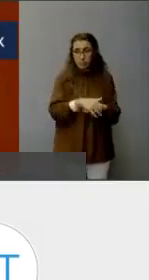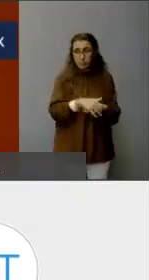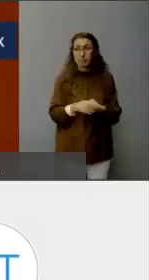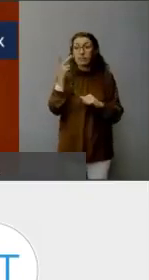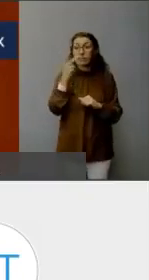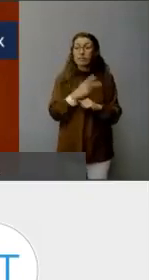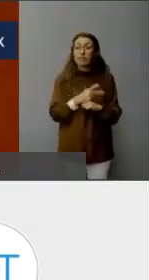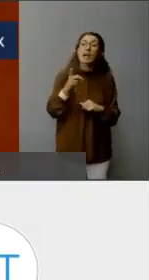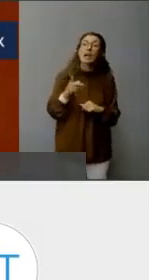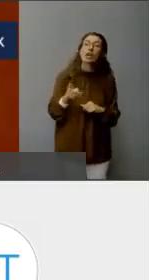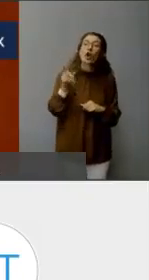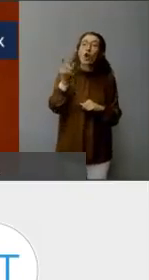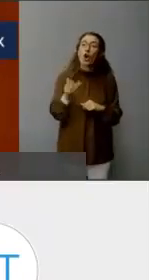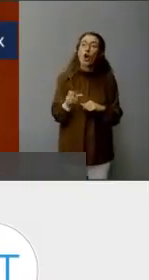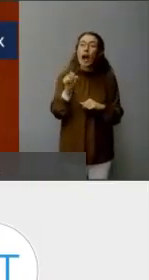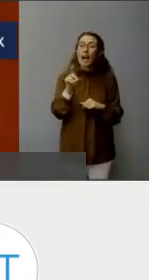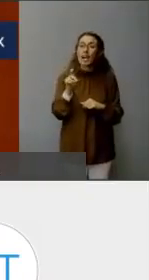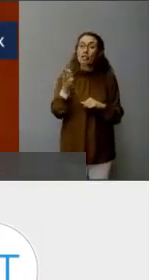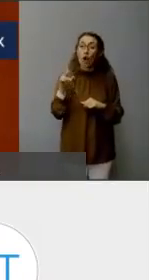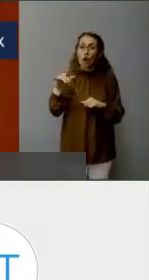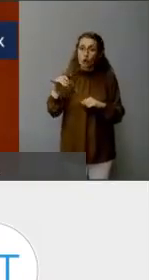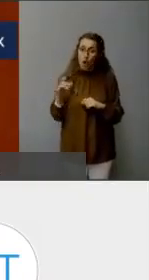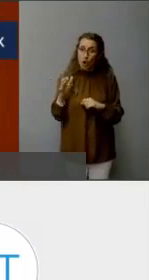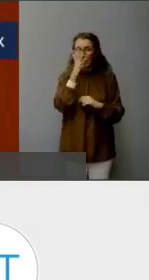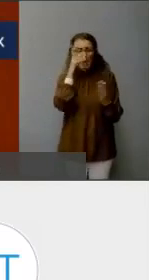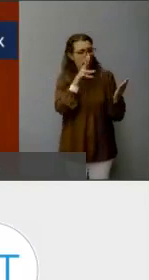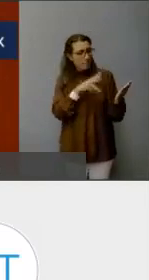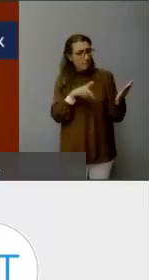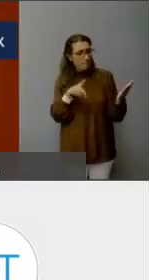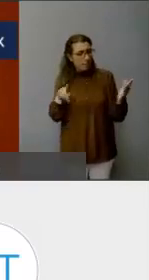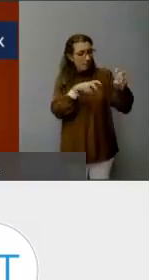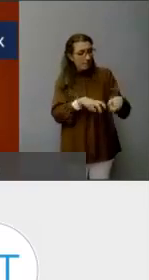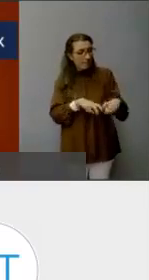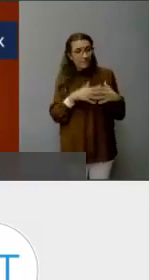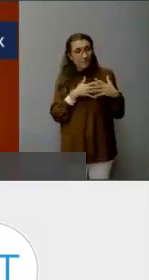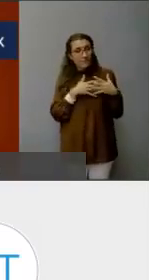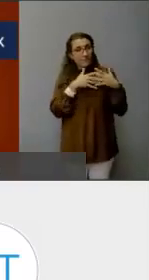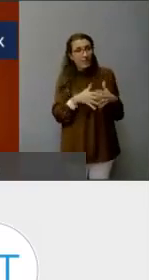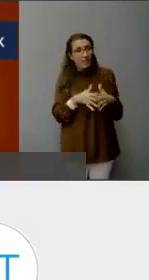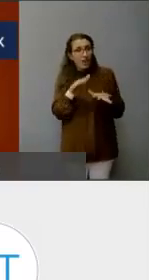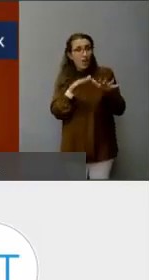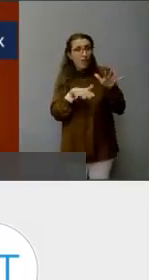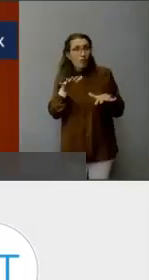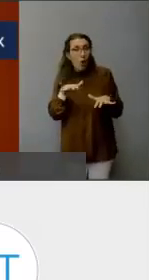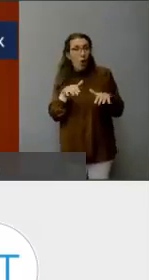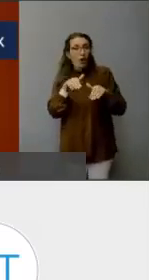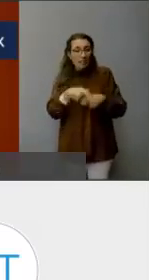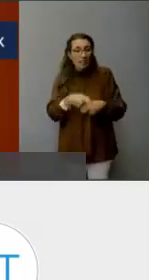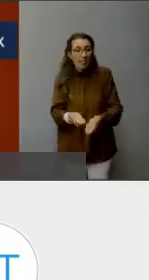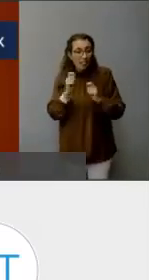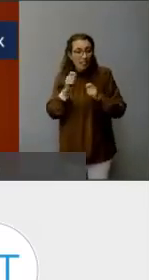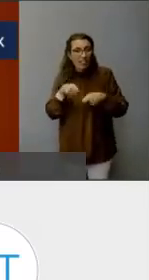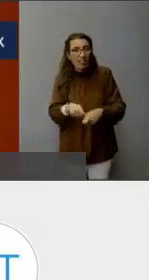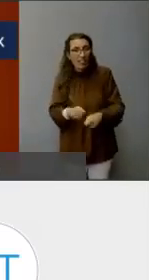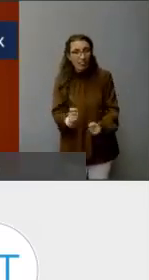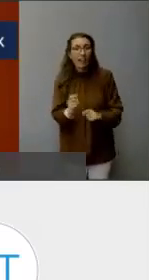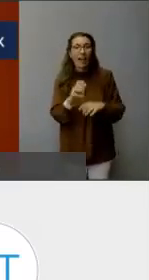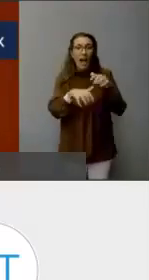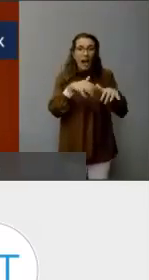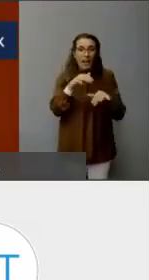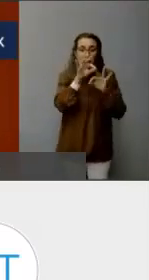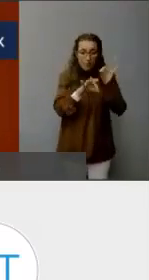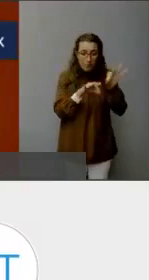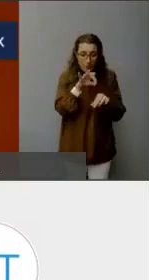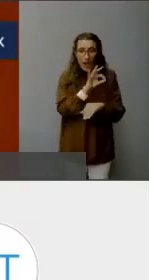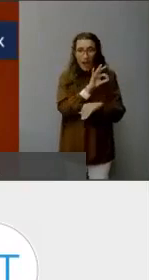cattaneo adorno sia un appassionato di agricoltura un coltivatore diretto un contadino forse un fattore in realtà non è proprio così